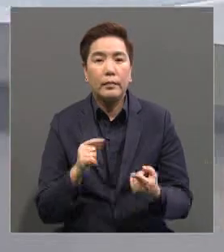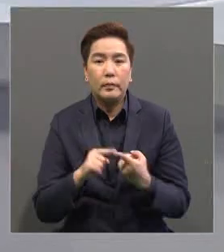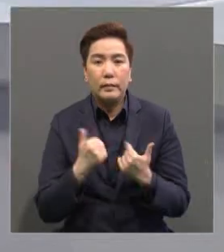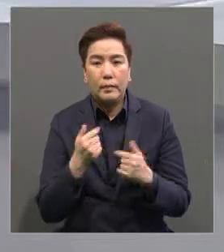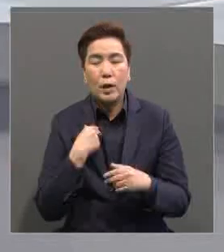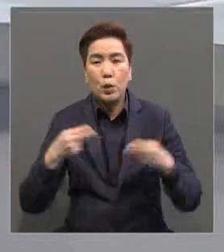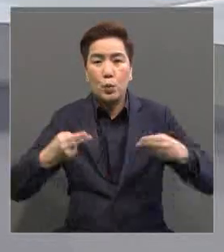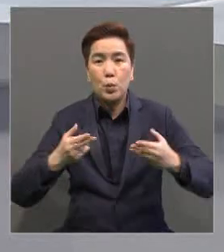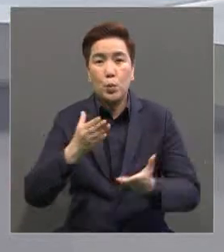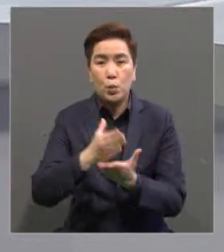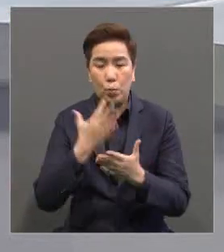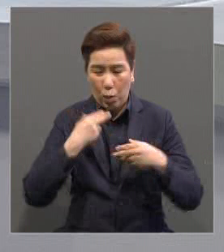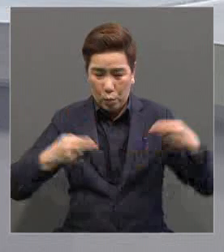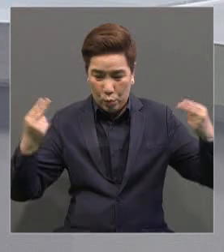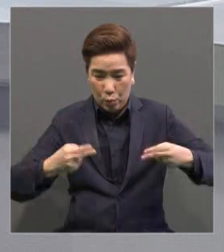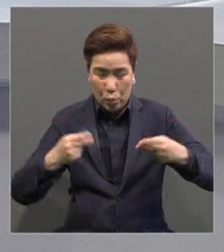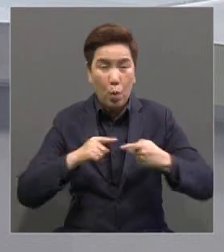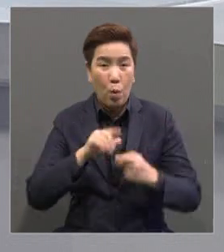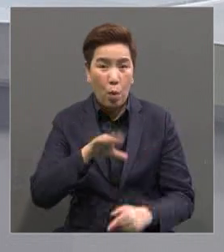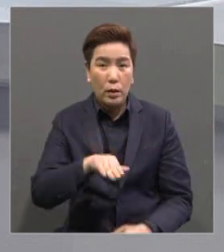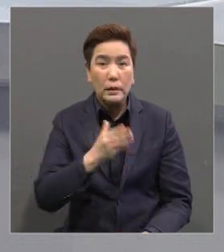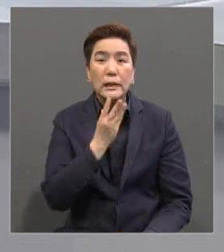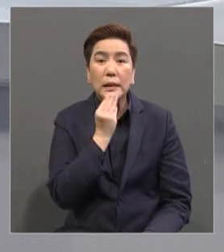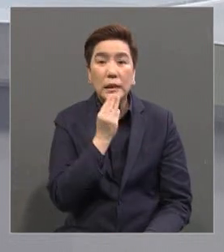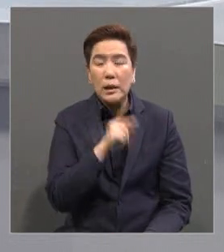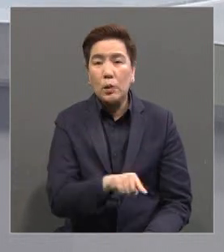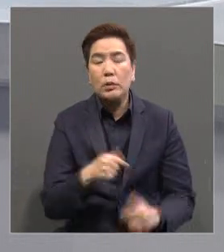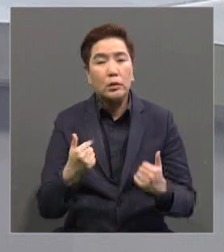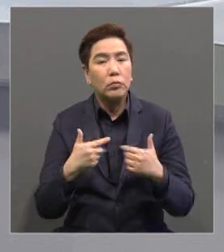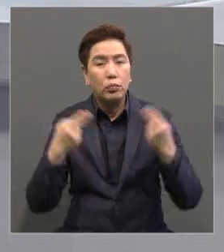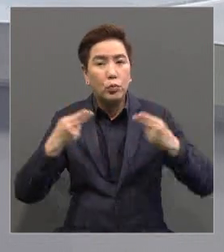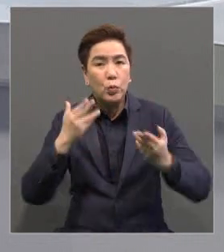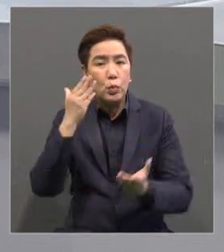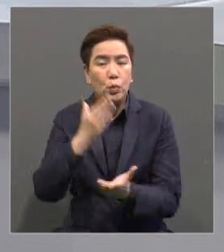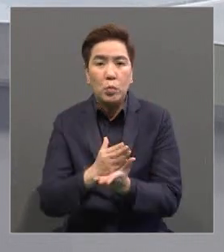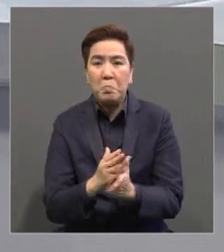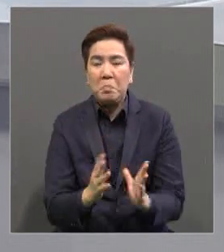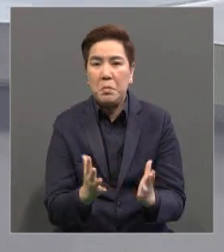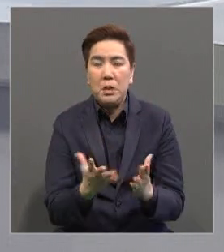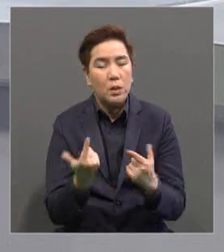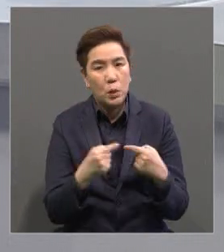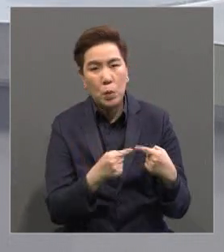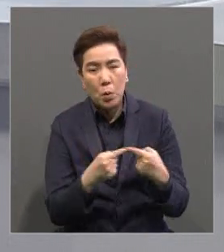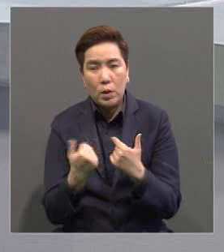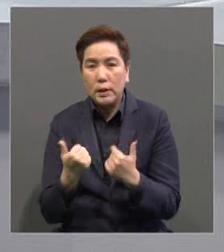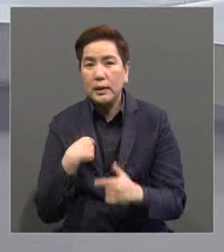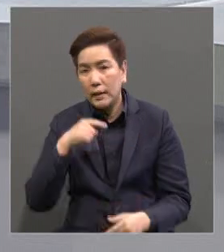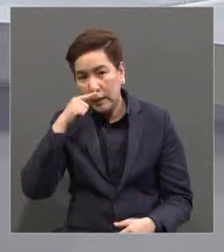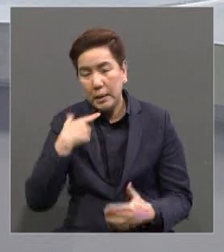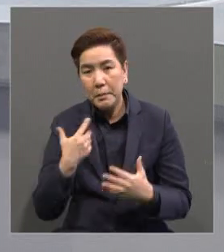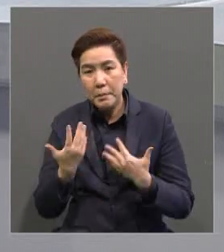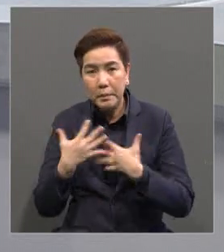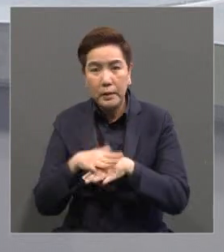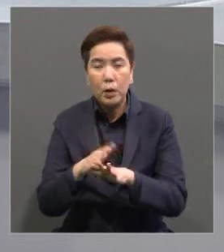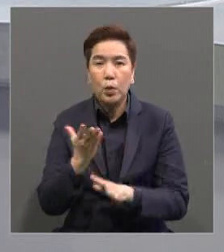องการหยุดยิงชั่วคราวตั้งแต่มีสถานการณ์การสู้รบเกิดขึ้นจนถึงขณะนี้เนี่ยก็ยังไม่มีการหยุดยิงชั่วคราวแต่อย่างใดแต่ว่าไทยเองก็ไปประสาน